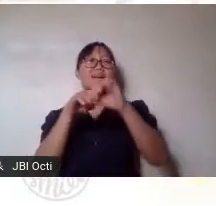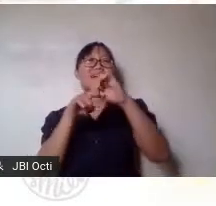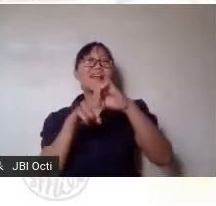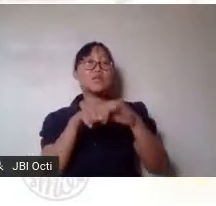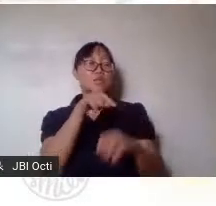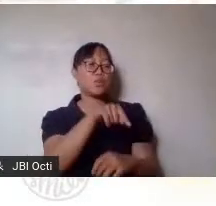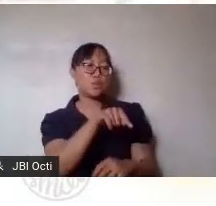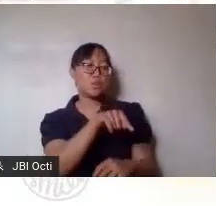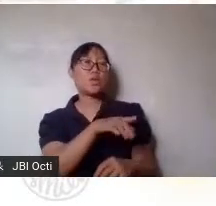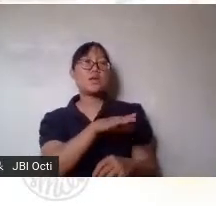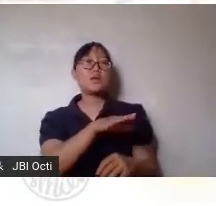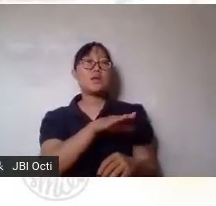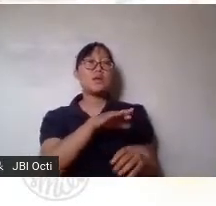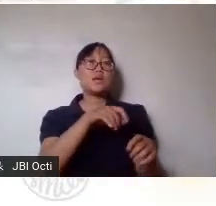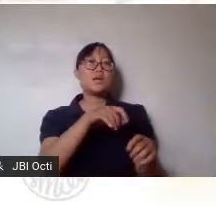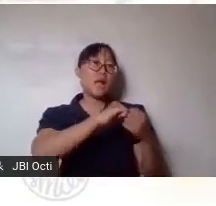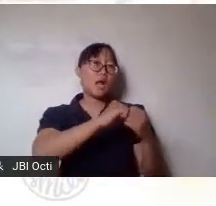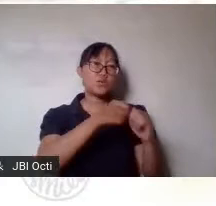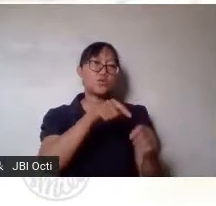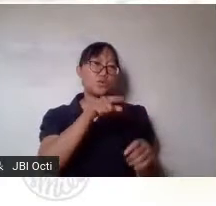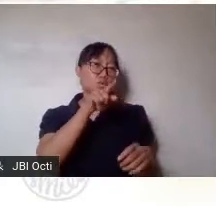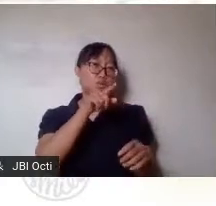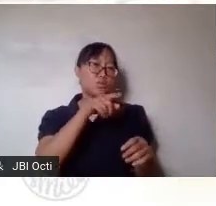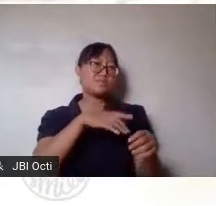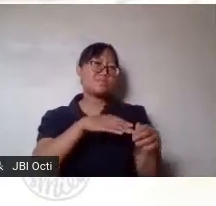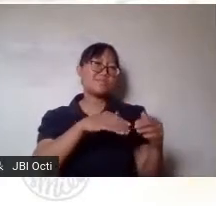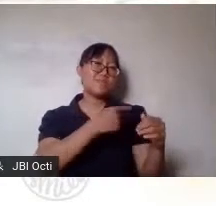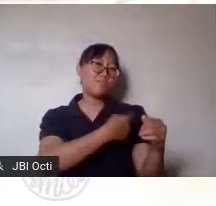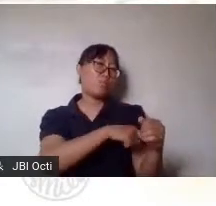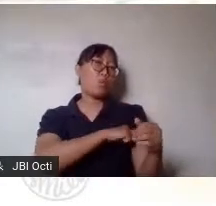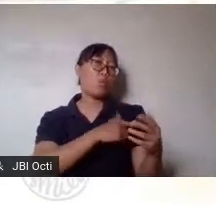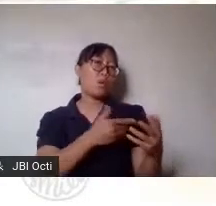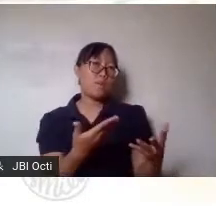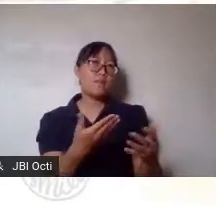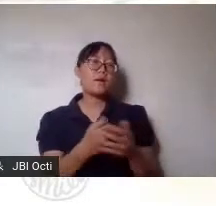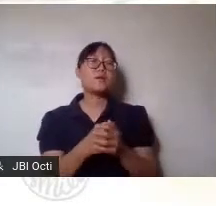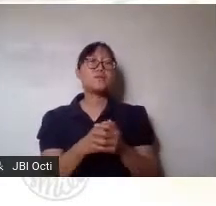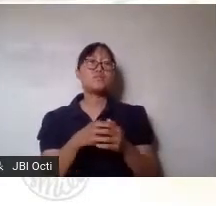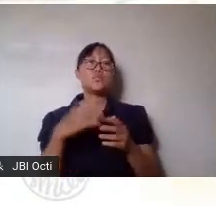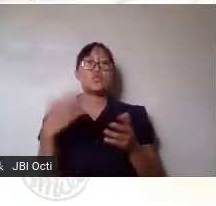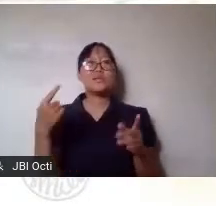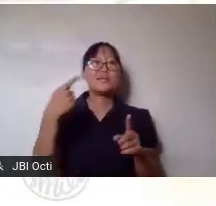memang bersamaan juga kita berikan antara behavior terapi dengan